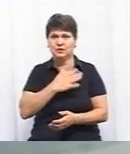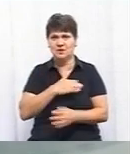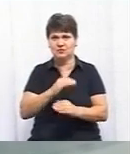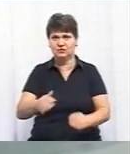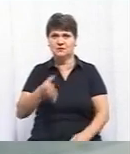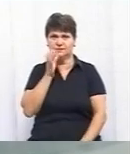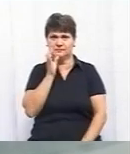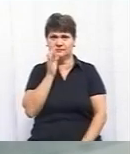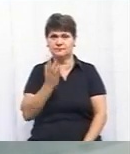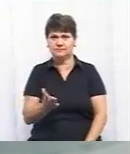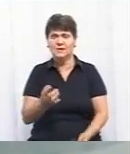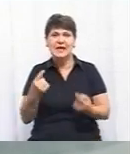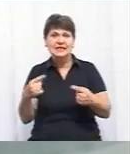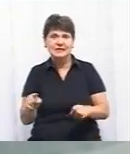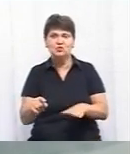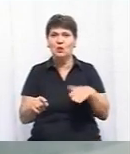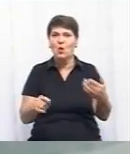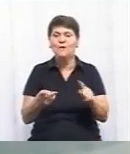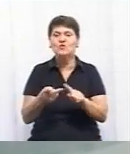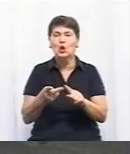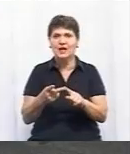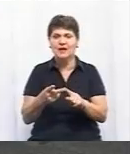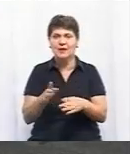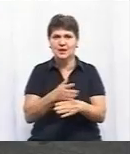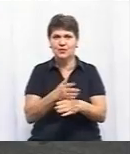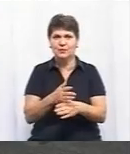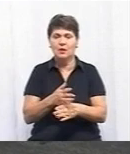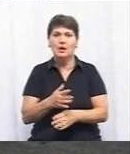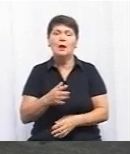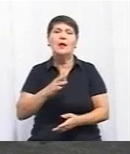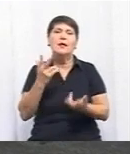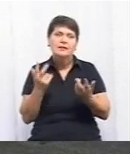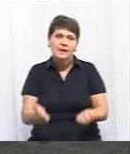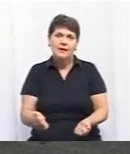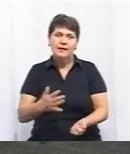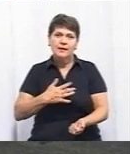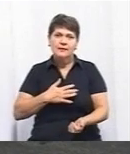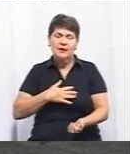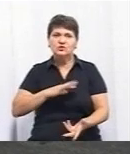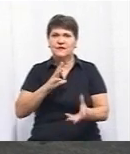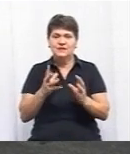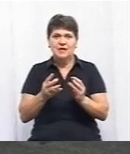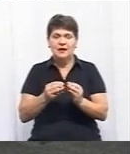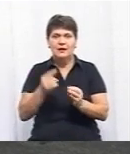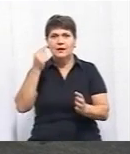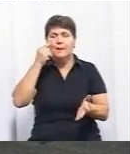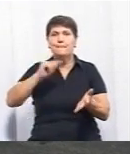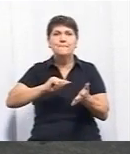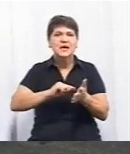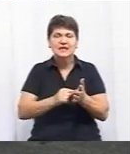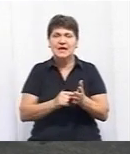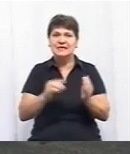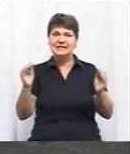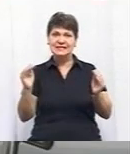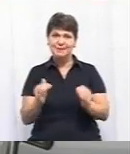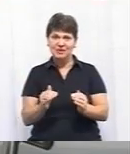повторна переробка. Так. Взагалі, от мета проекту нашого – це зменшення кількості відходів на полігонах і